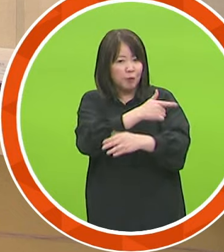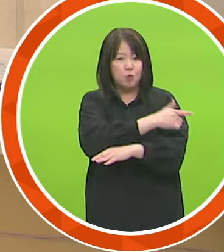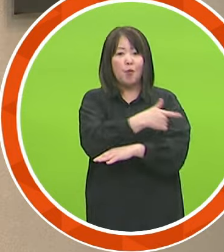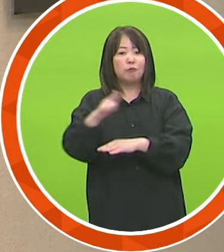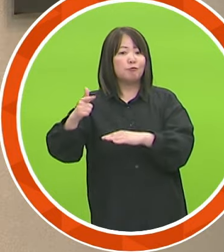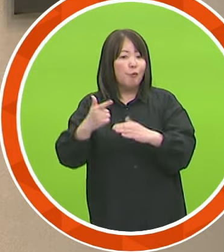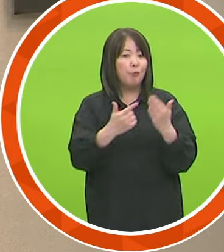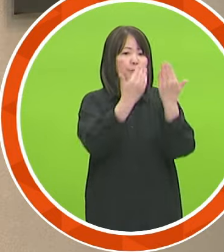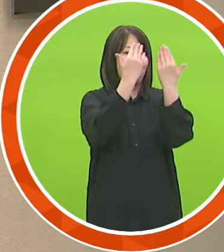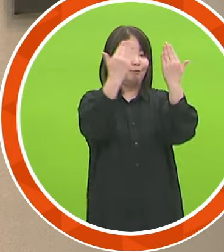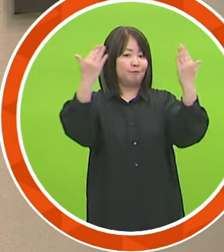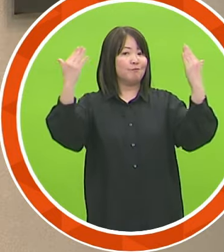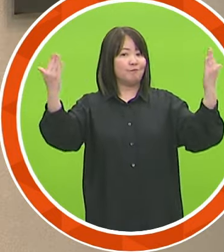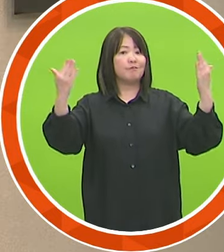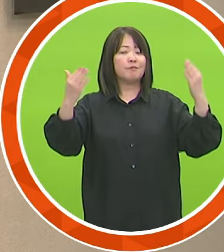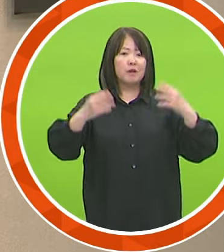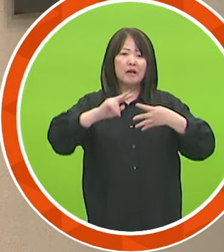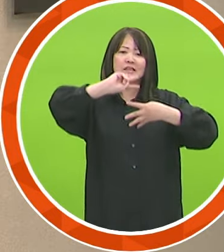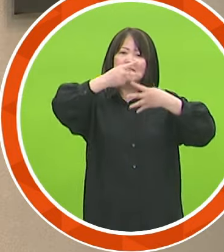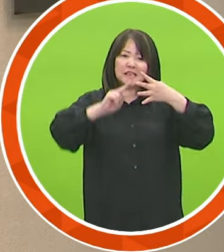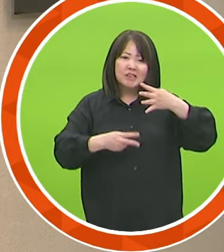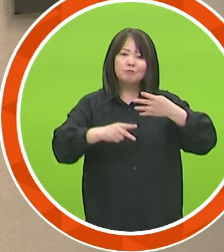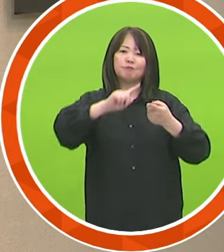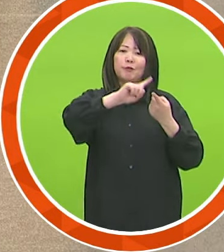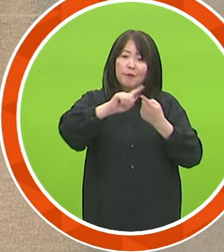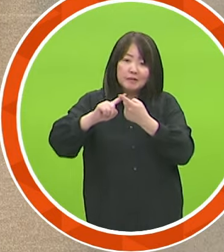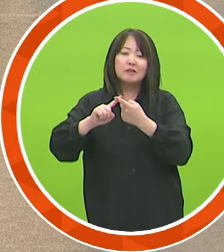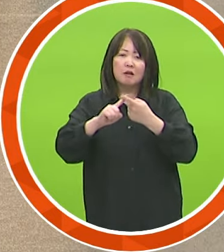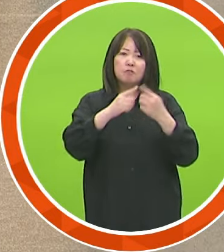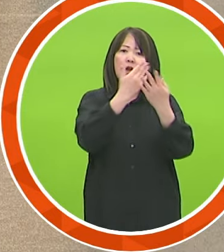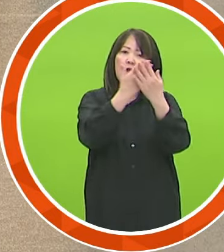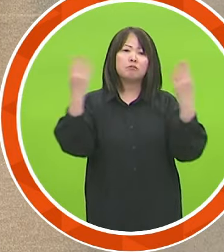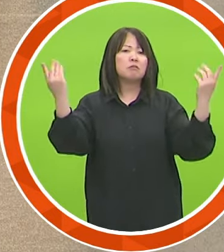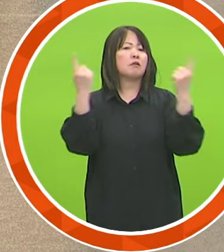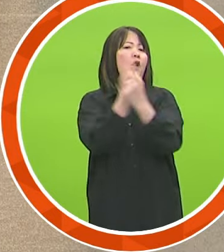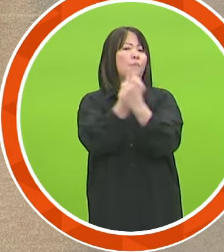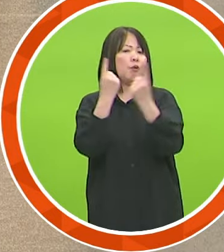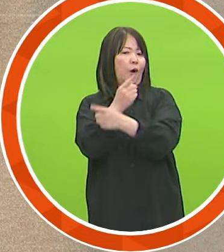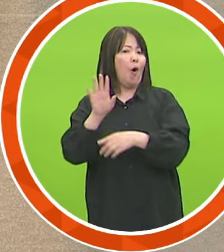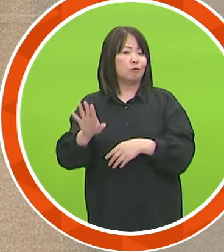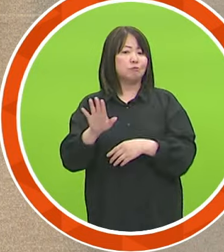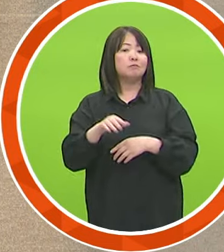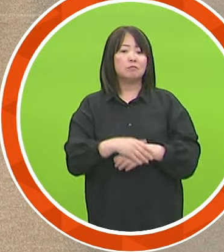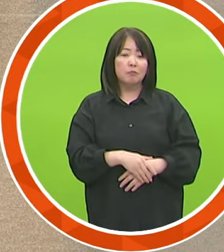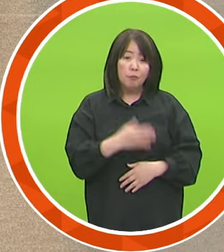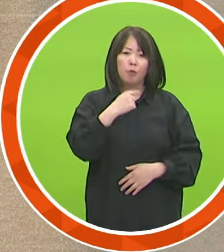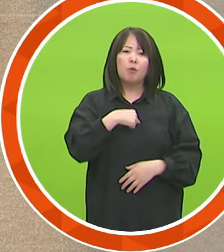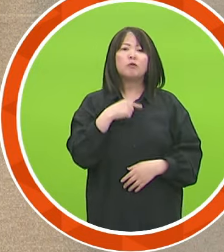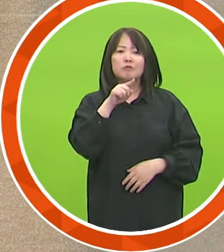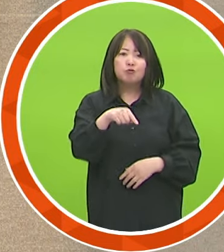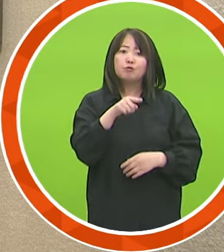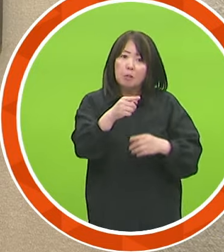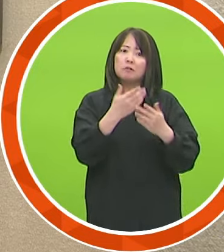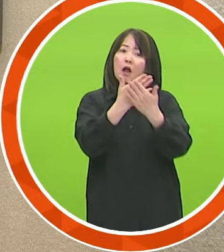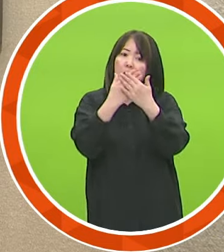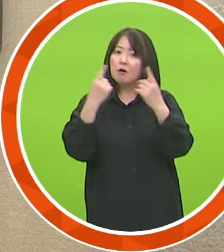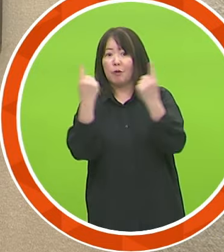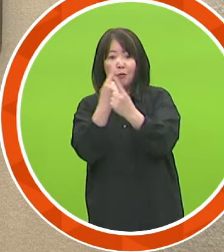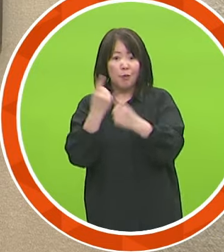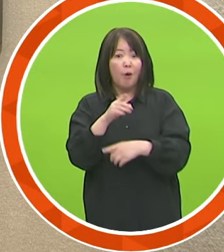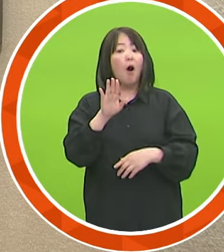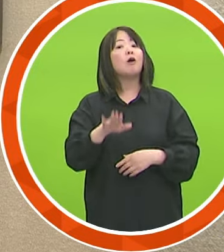題して、当館が所蔵するコレクションの展示を行っています。時期によって入れ替わるんですよ。 来るたびに違う絵が見られ